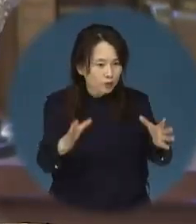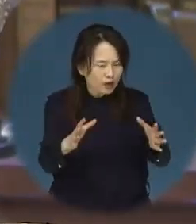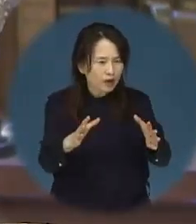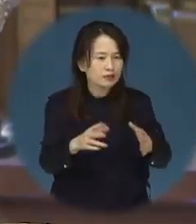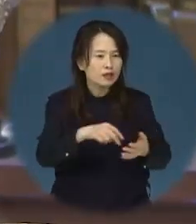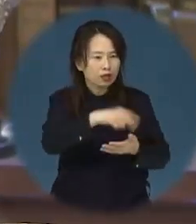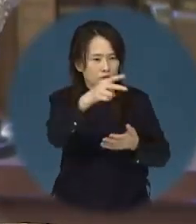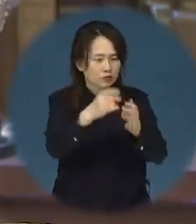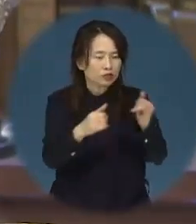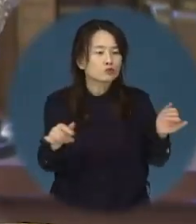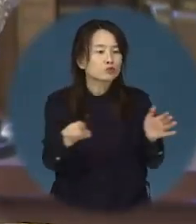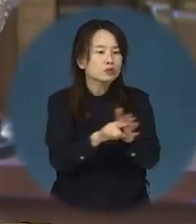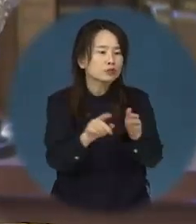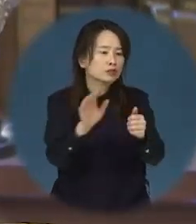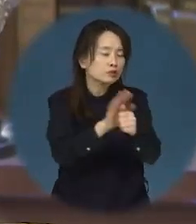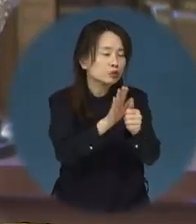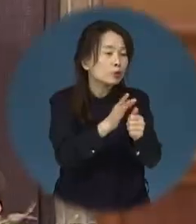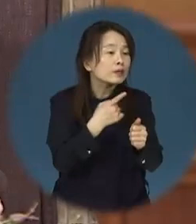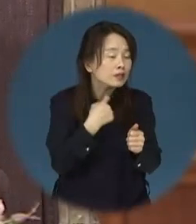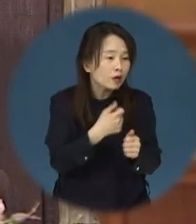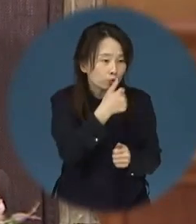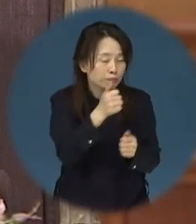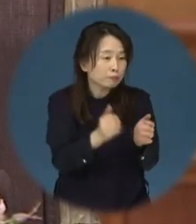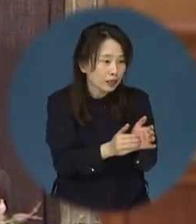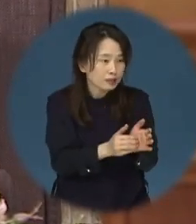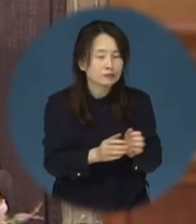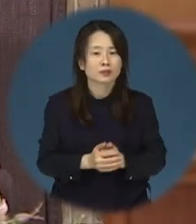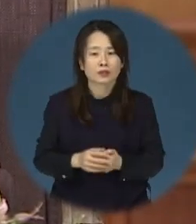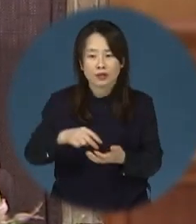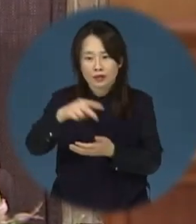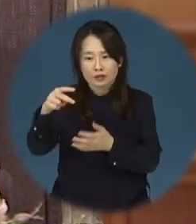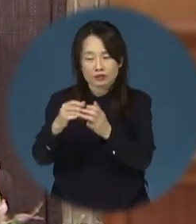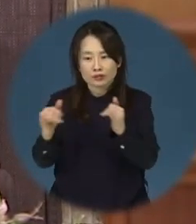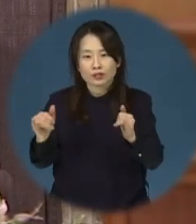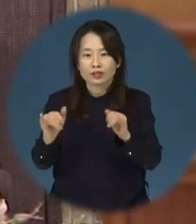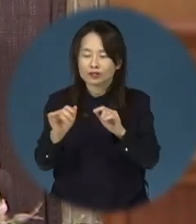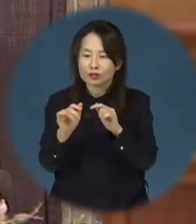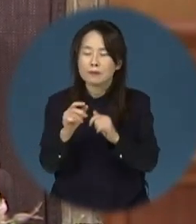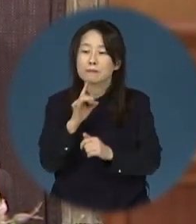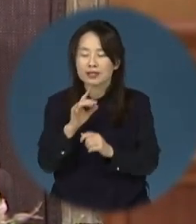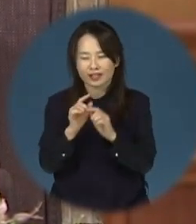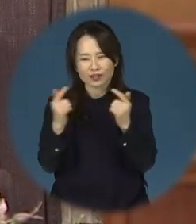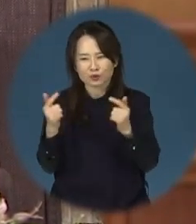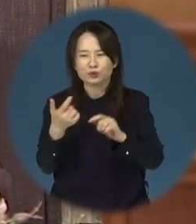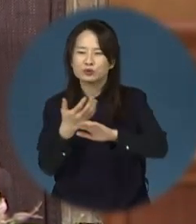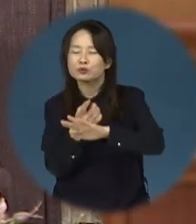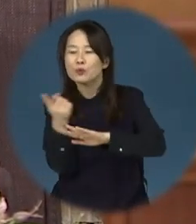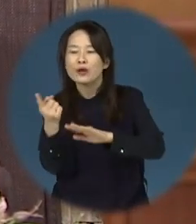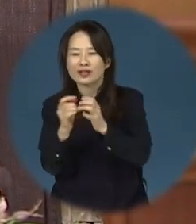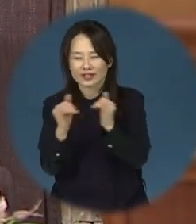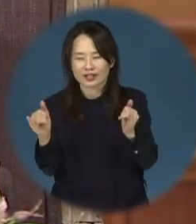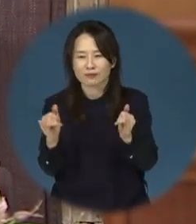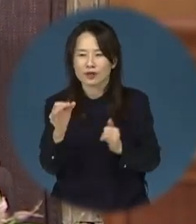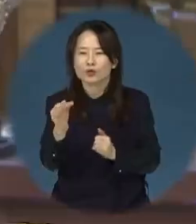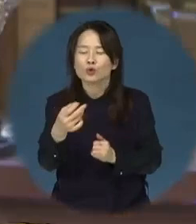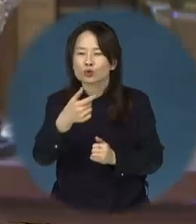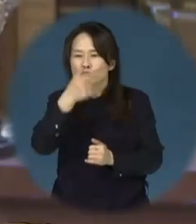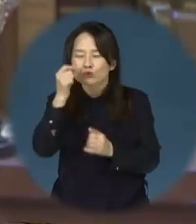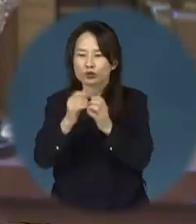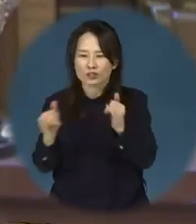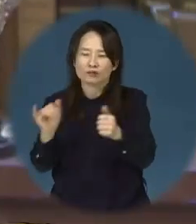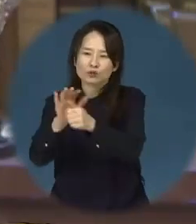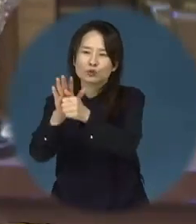바치고 계신 분이다라고 제가 소개를 했습니다. 네. 뭐 노숙인만 보진 않고 외국인도 보고 다른 사람도 봤어요. 아, 근데 아무튼 도움 없는 사람 있어요. 의사